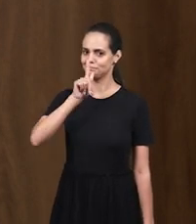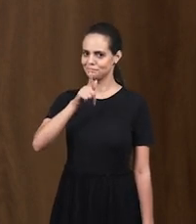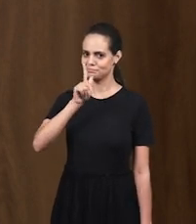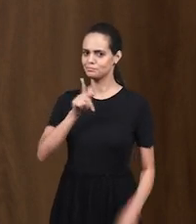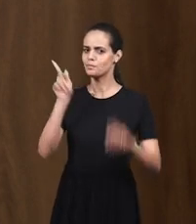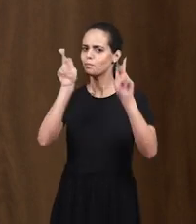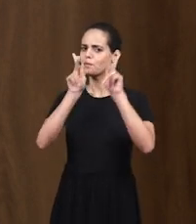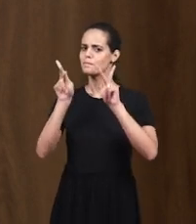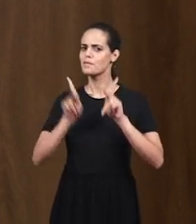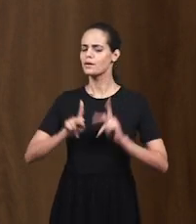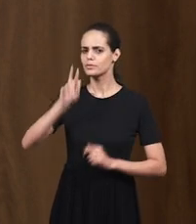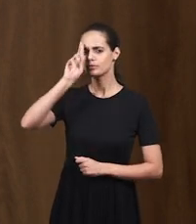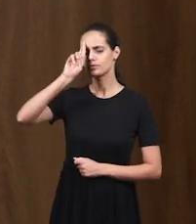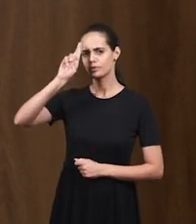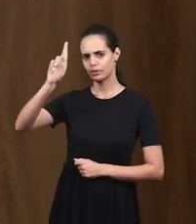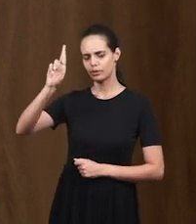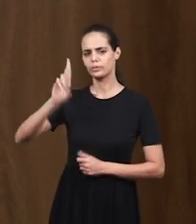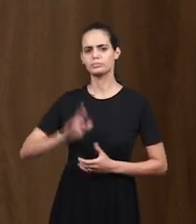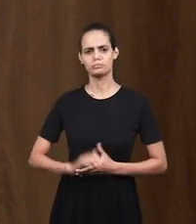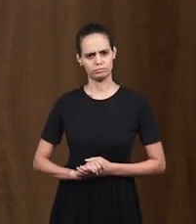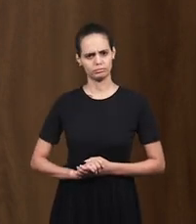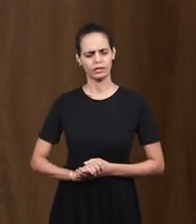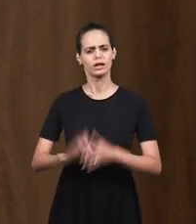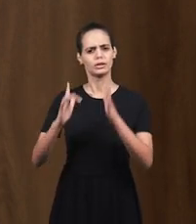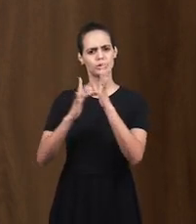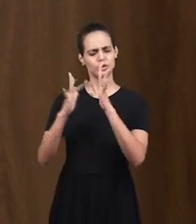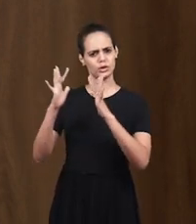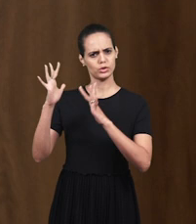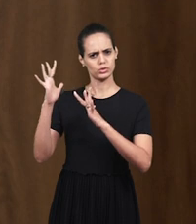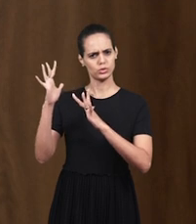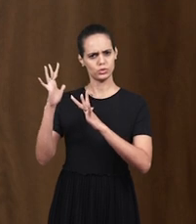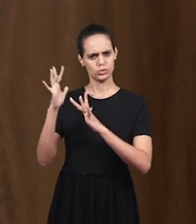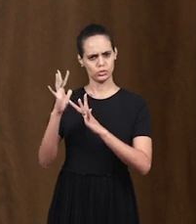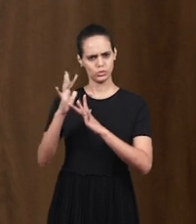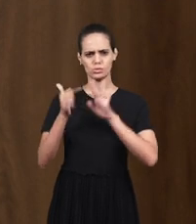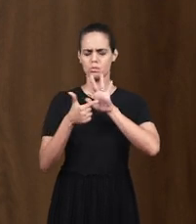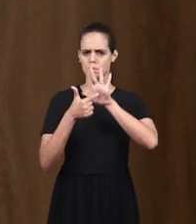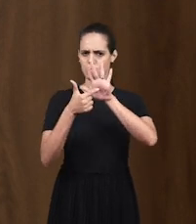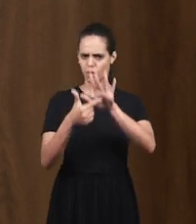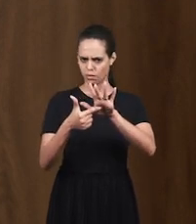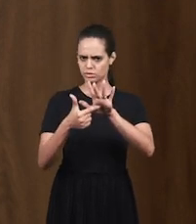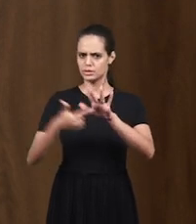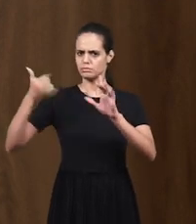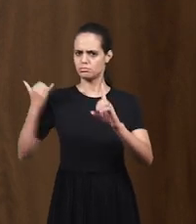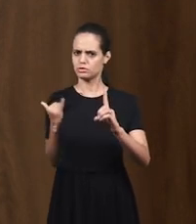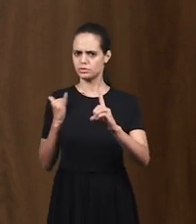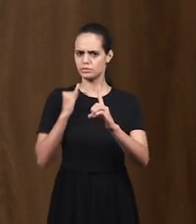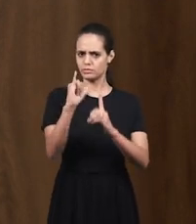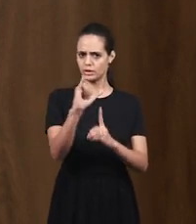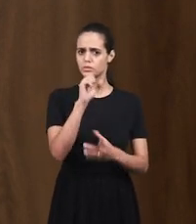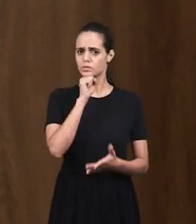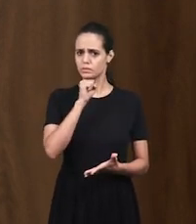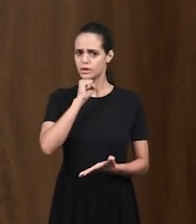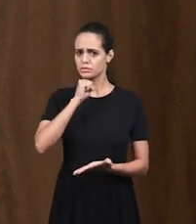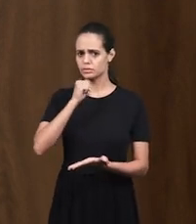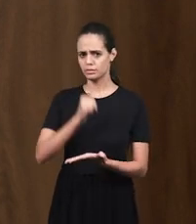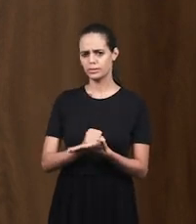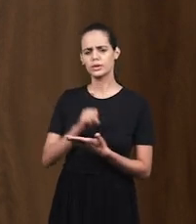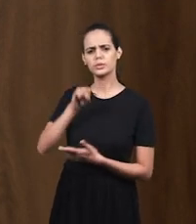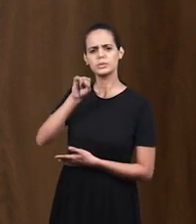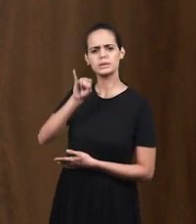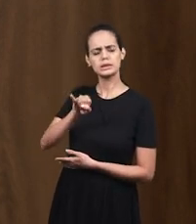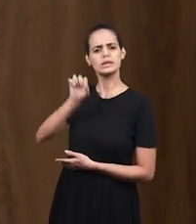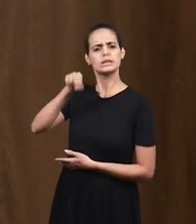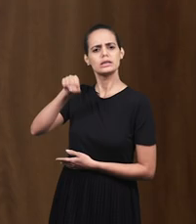мир Божий. Иисус, Он действительно пророчески присутствует в Ветхом Завете?